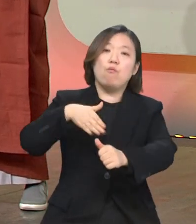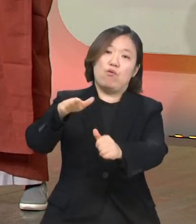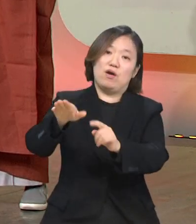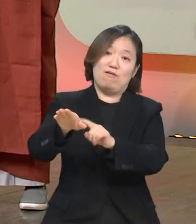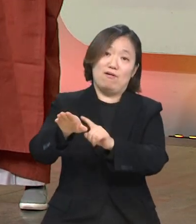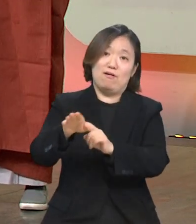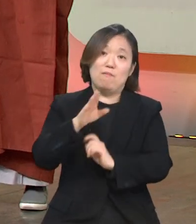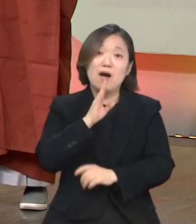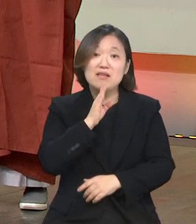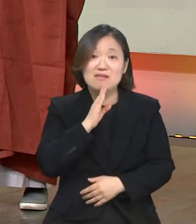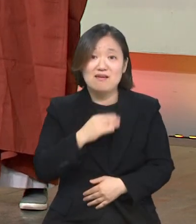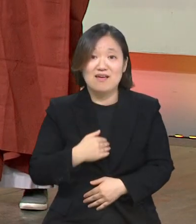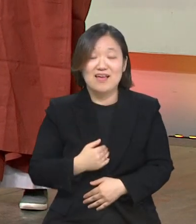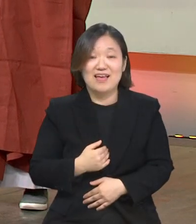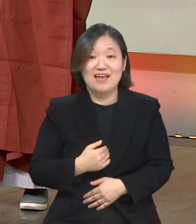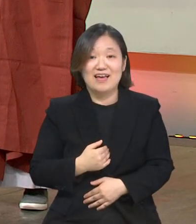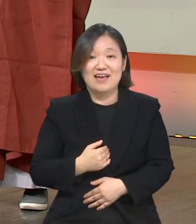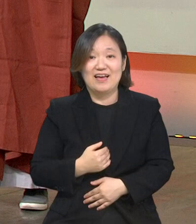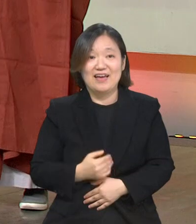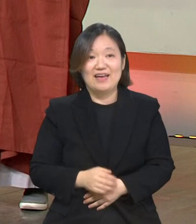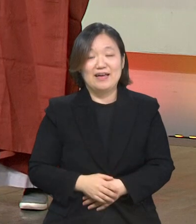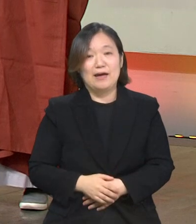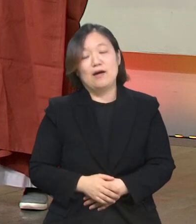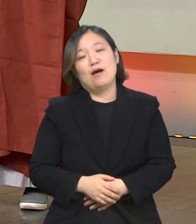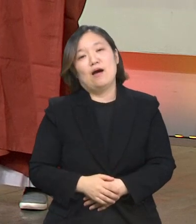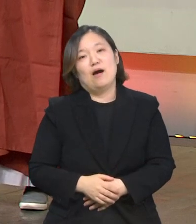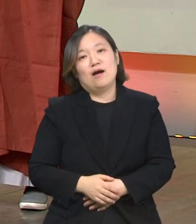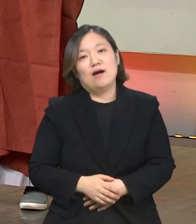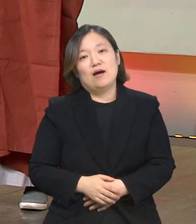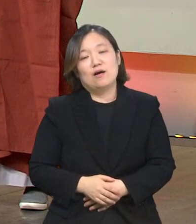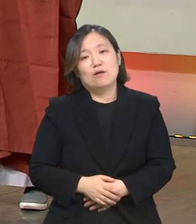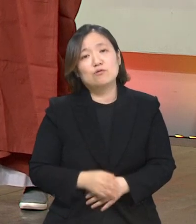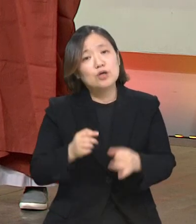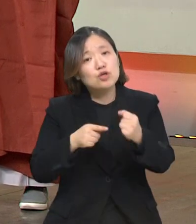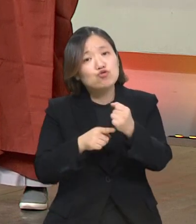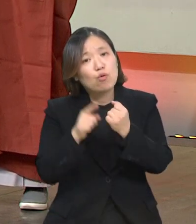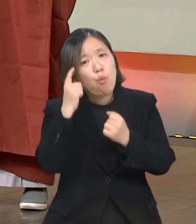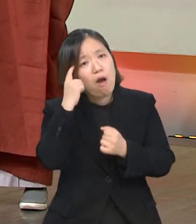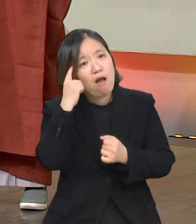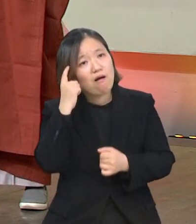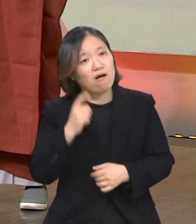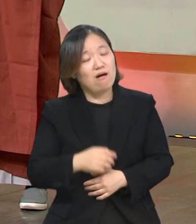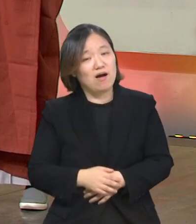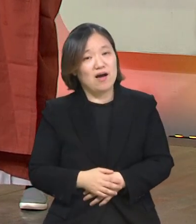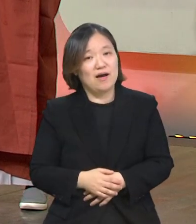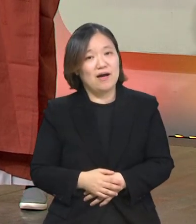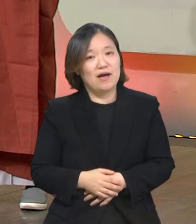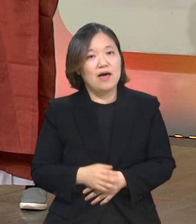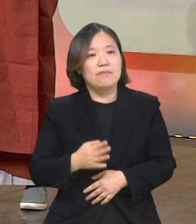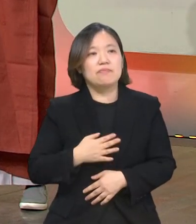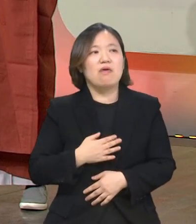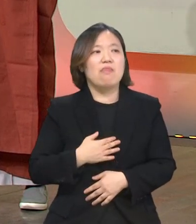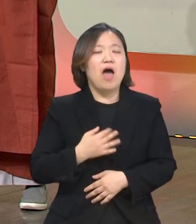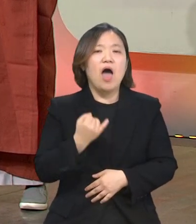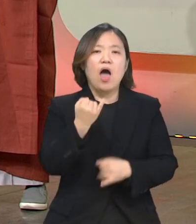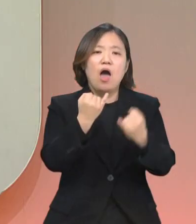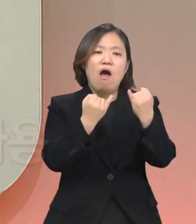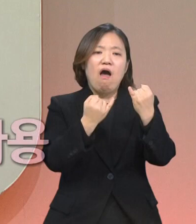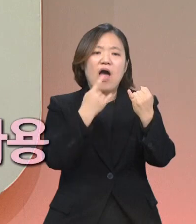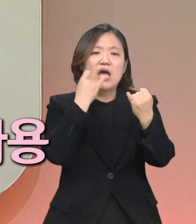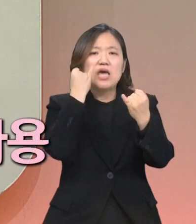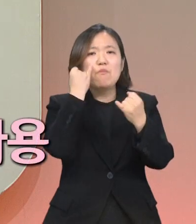그런을 겪으면 다시는 보고 싶지가 않겠죠 그럼 왜 그러나 생각했더니 그 이모한테